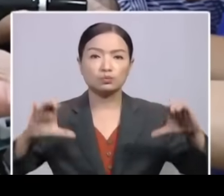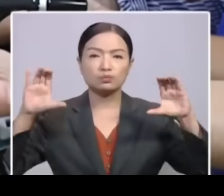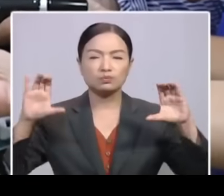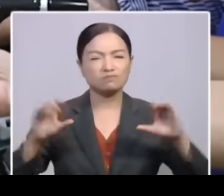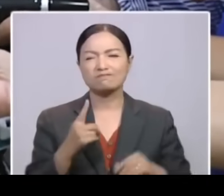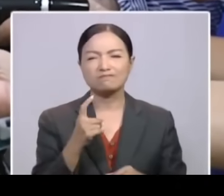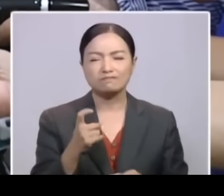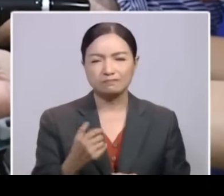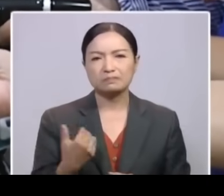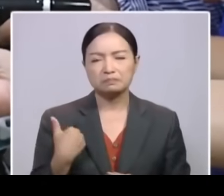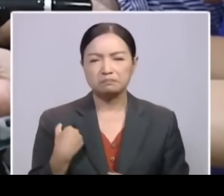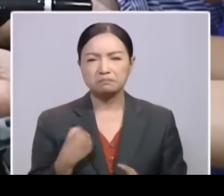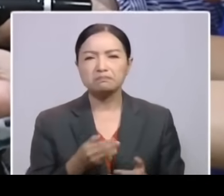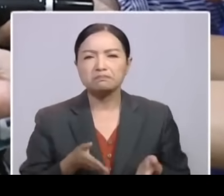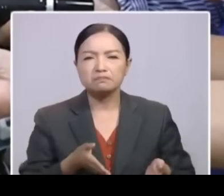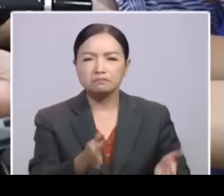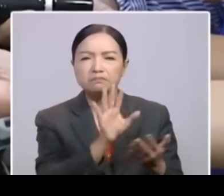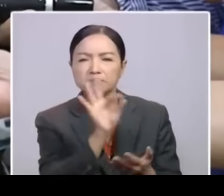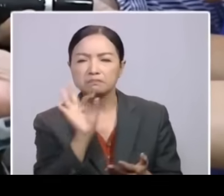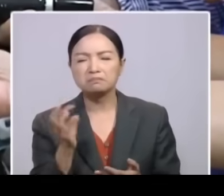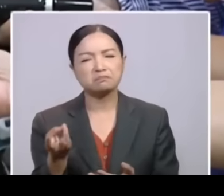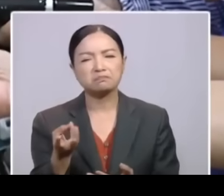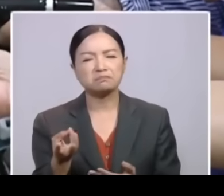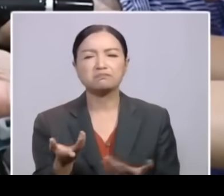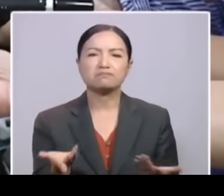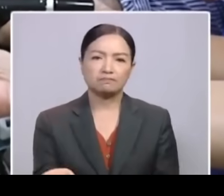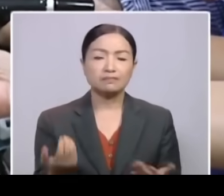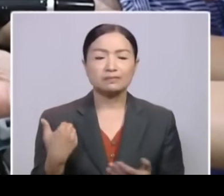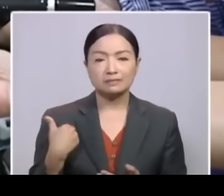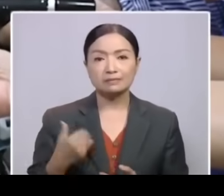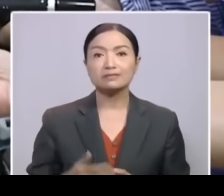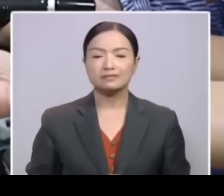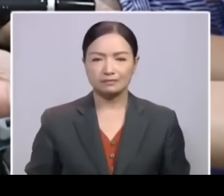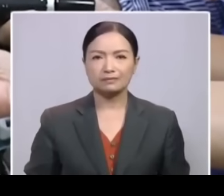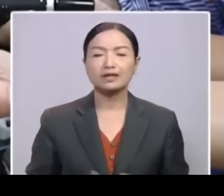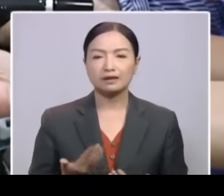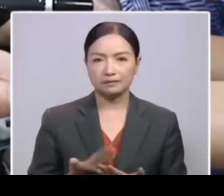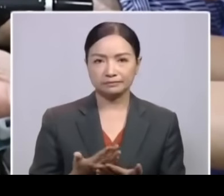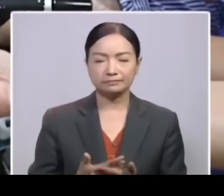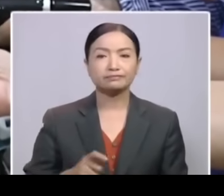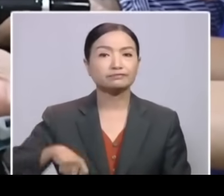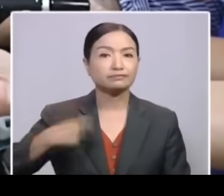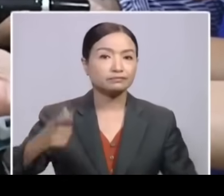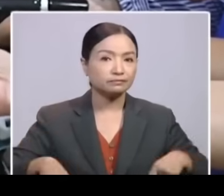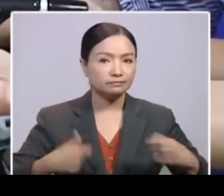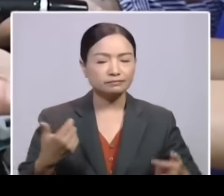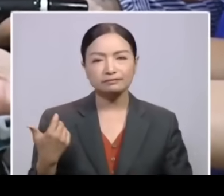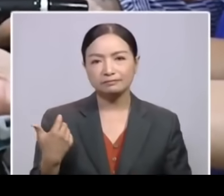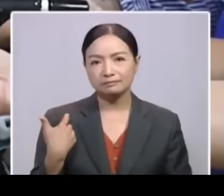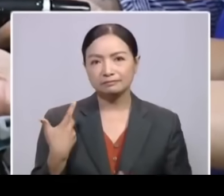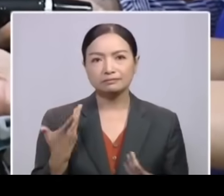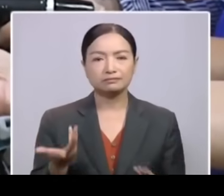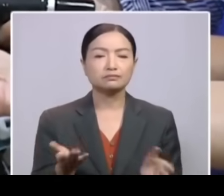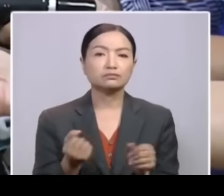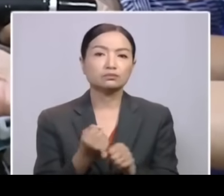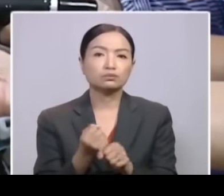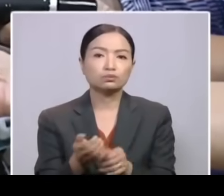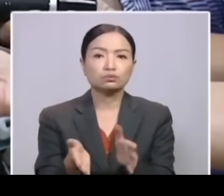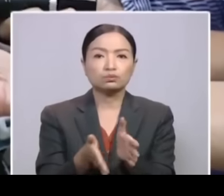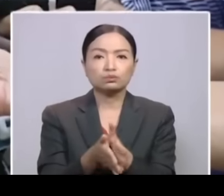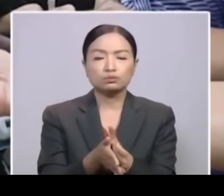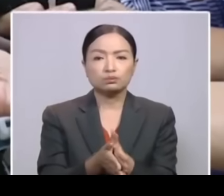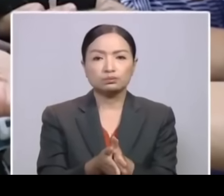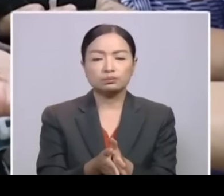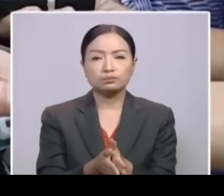เลือกไม่กี่ทางจึงจำเป็นต้องไปในทางใดทางหนึ่งและมีต้นทุนที่ต้องจ่ายทั้งนั้นส่วนจะทำงานร่วมกับพรรค